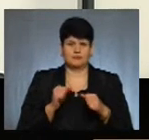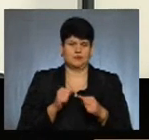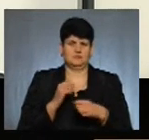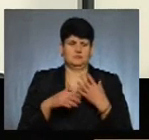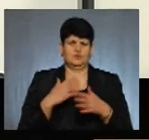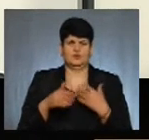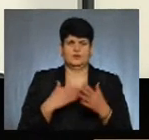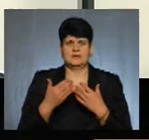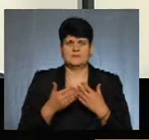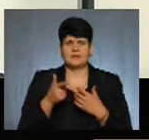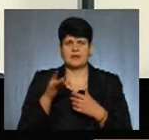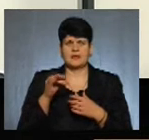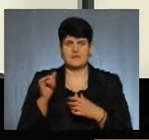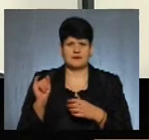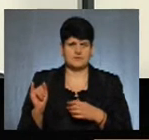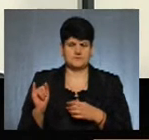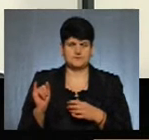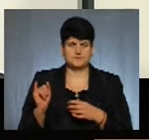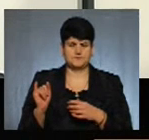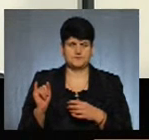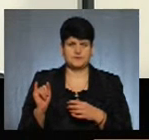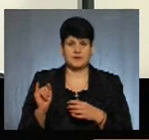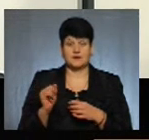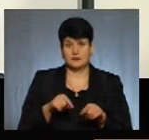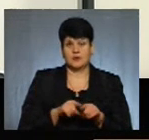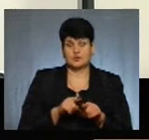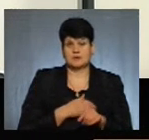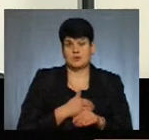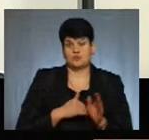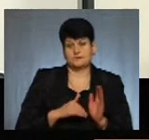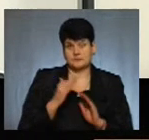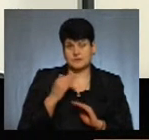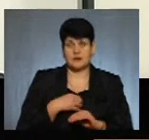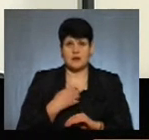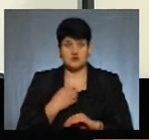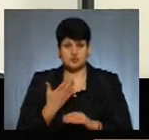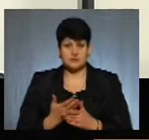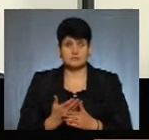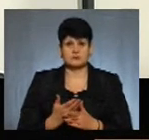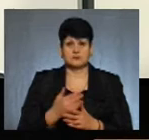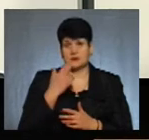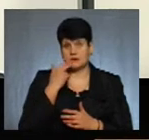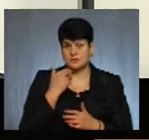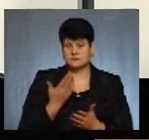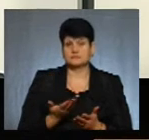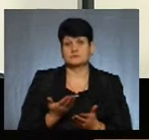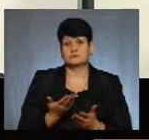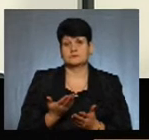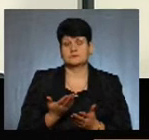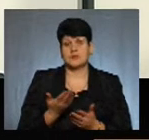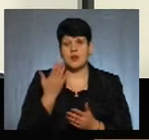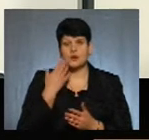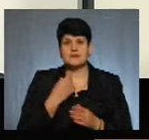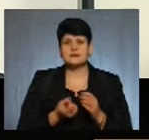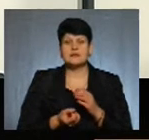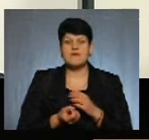можна спутати з звичайним гострим респіраторно вірусним інфекцією, тому що теж температура, кашель, нежить.